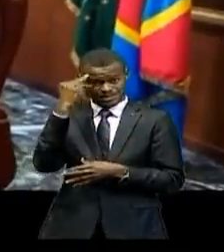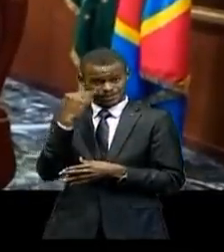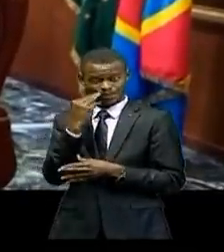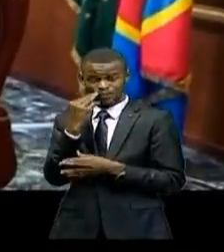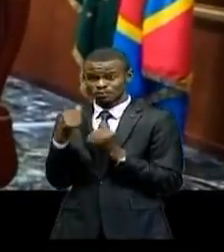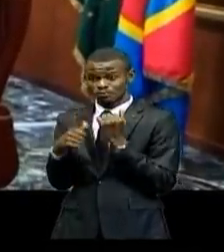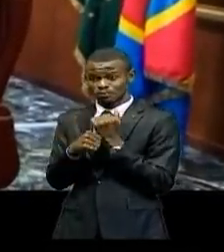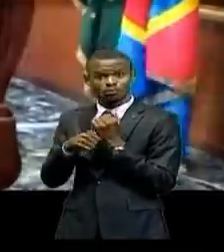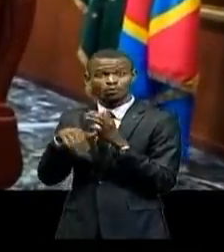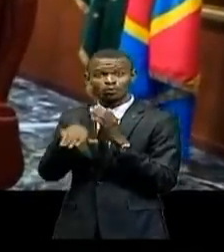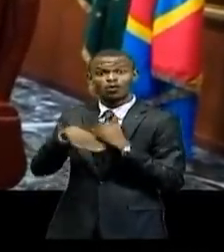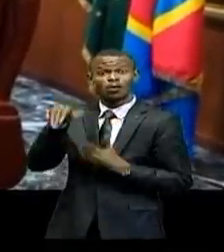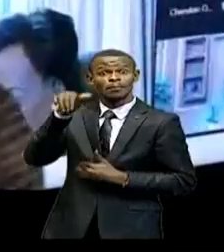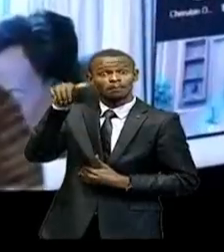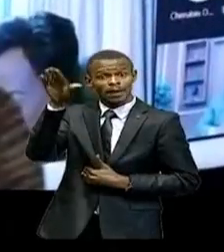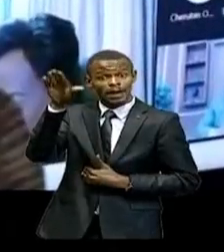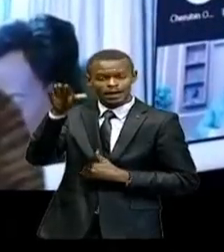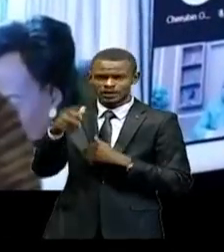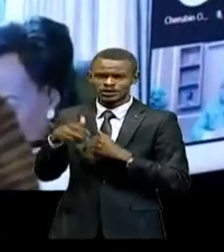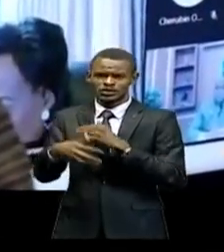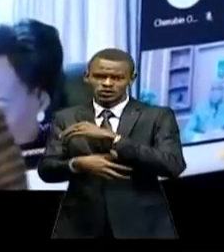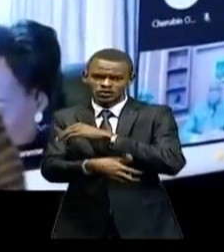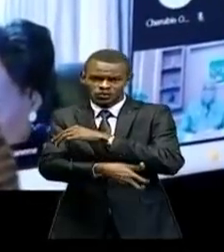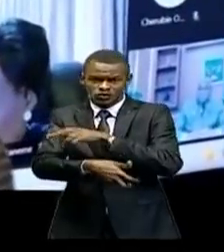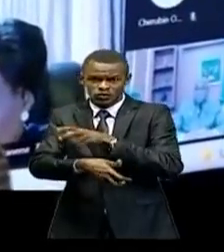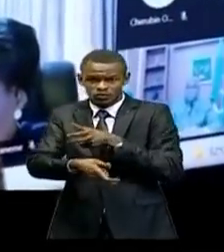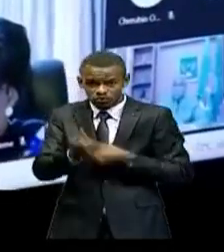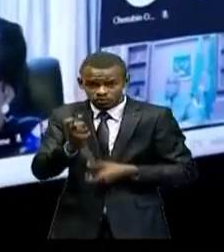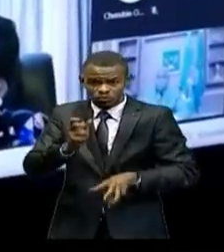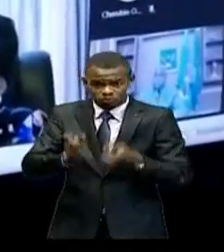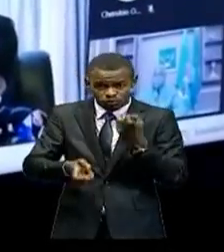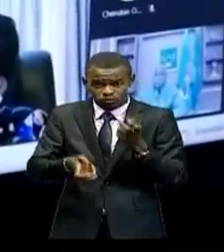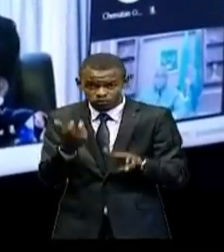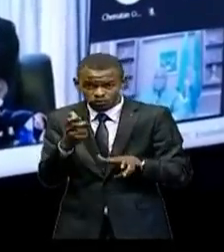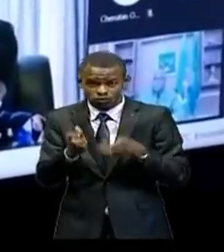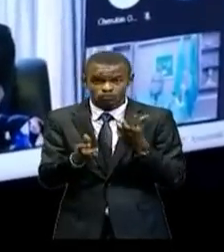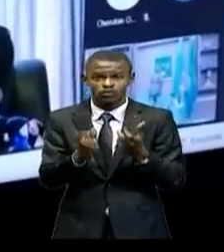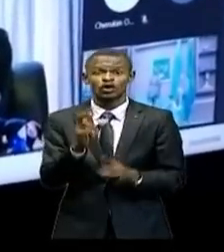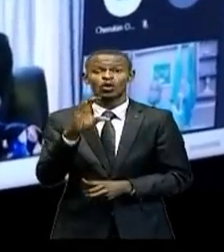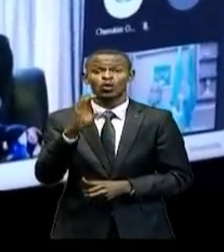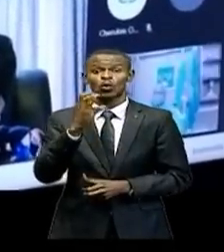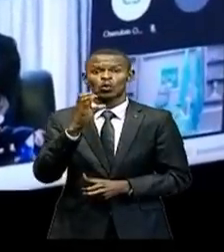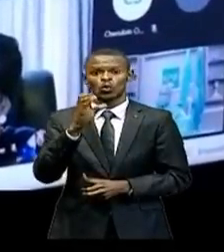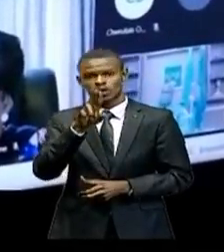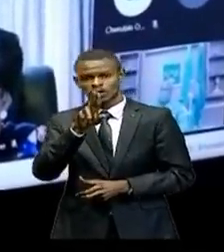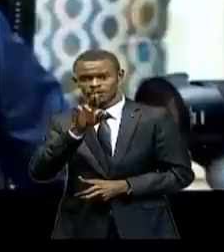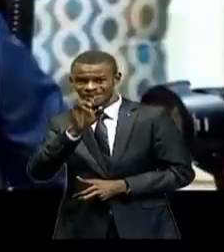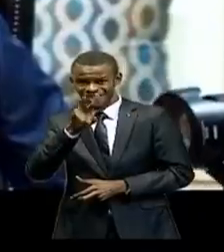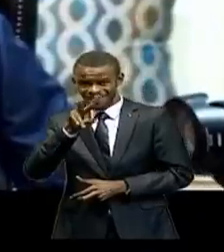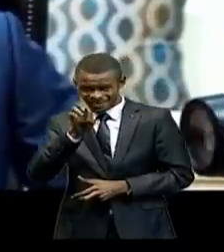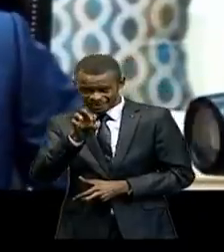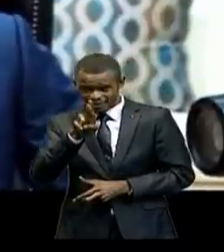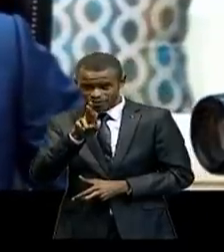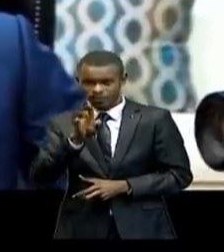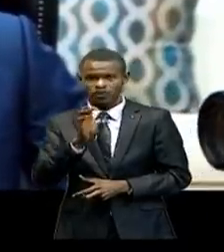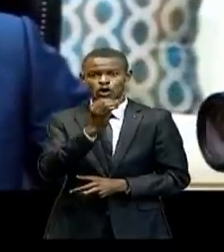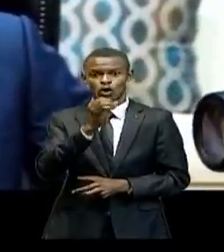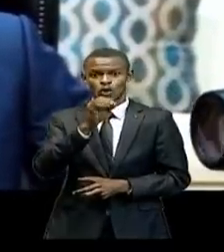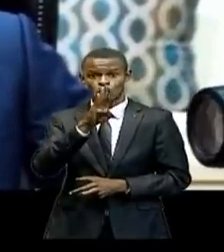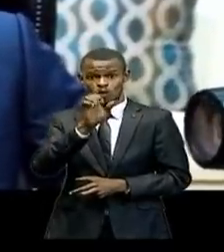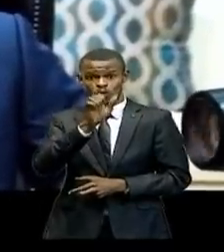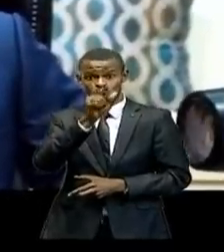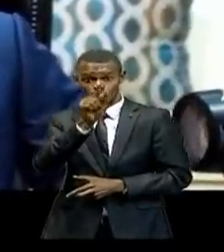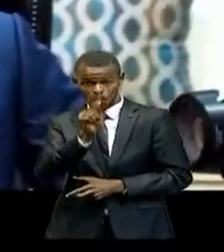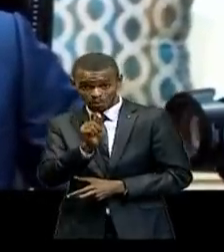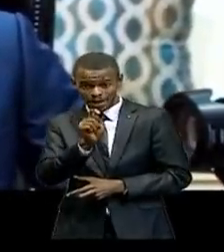étrangers qui exportent le cuivre et les cobalt sous les labels de mitraille. En effet, le recours au